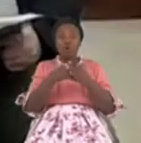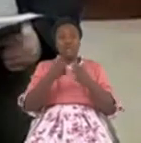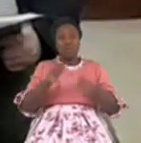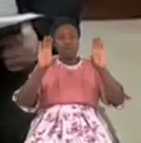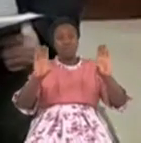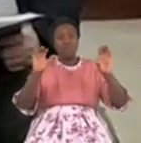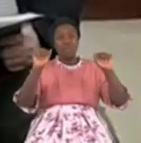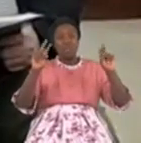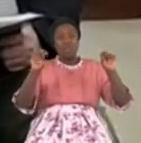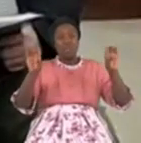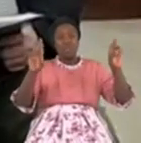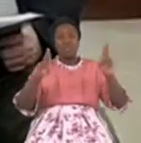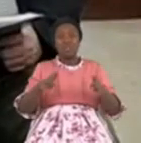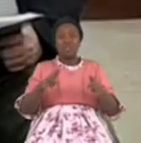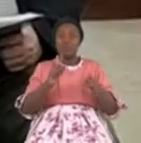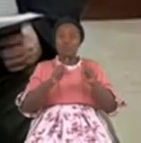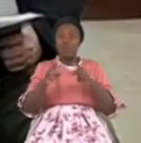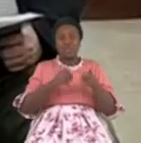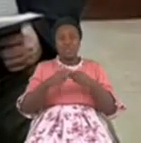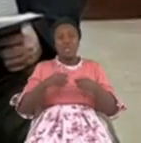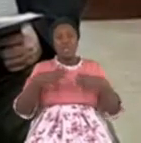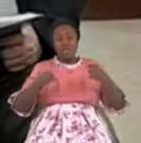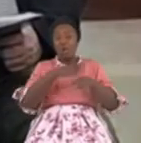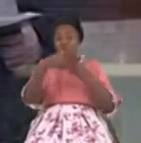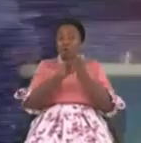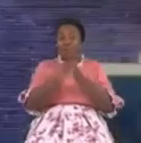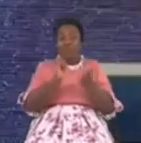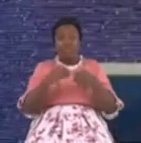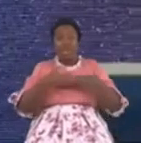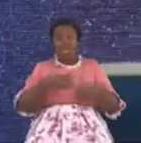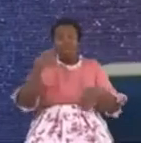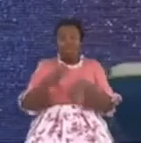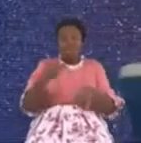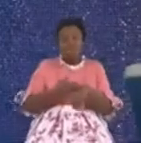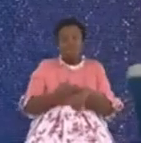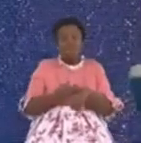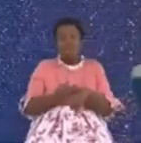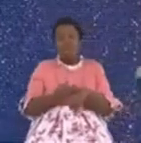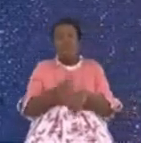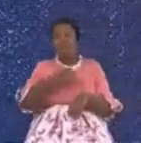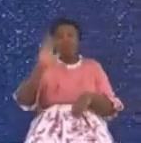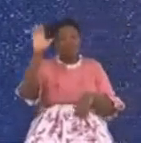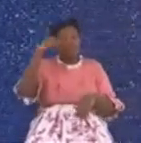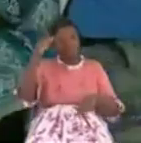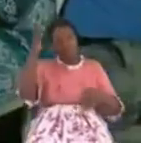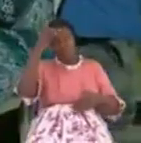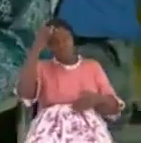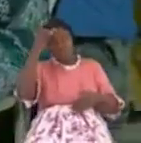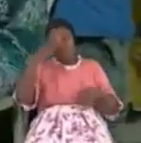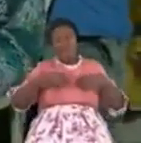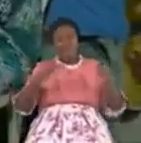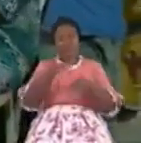kansa, na-agwọ ndị niile bụ ndị nwere ọrịa na-adịghị agwọ agwọ, na-agwọ mmadụ niile. Ọ na-abịara gị